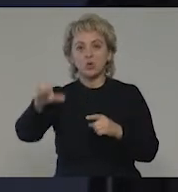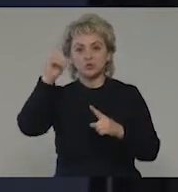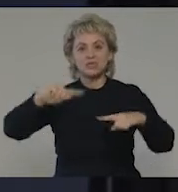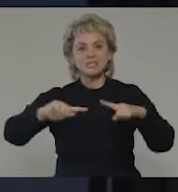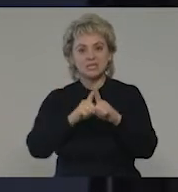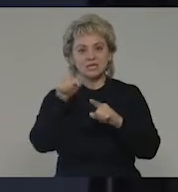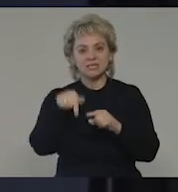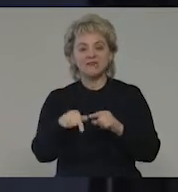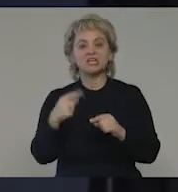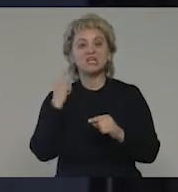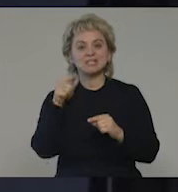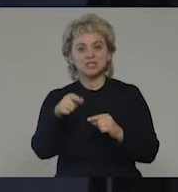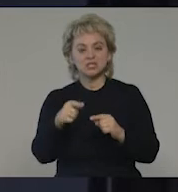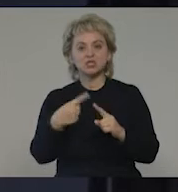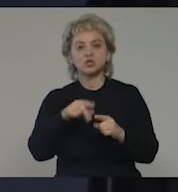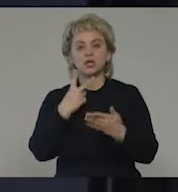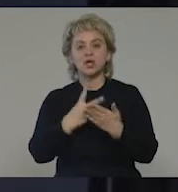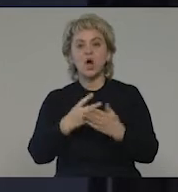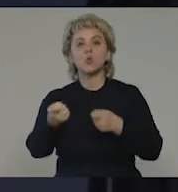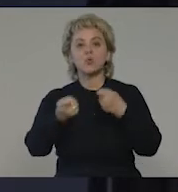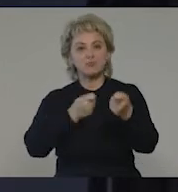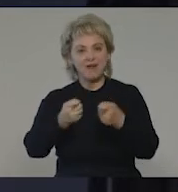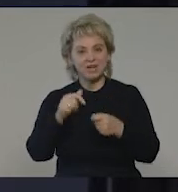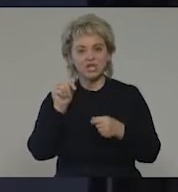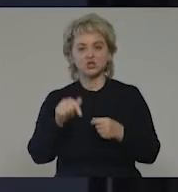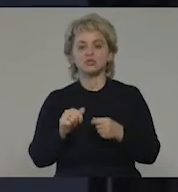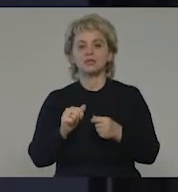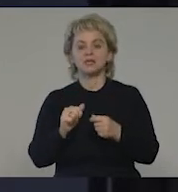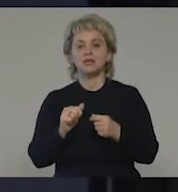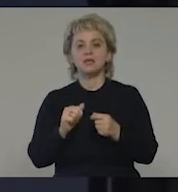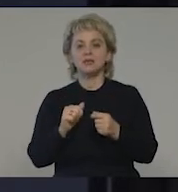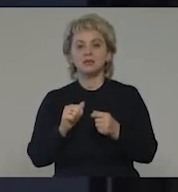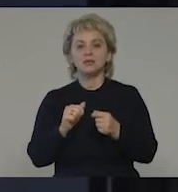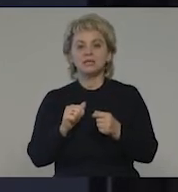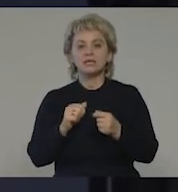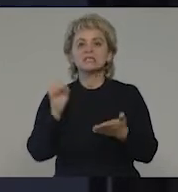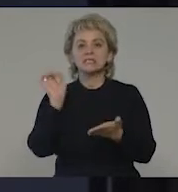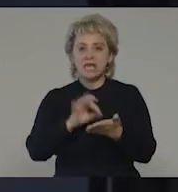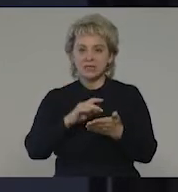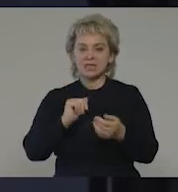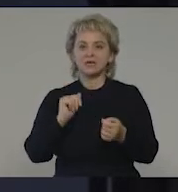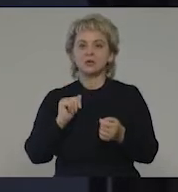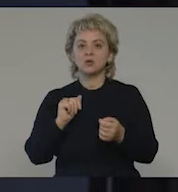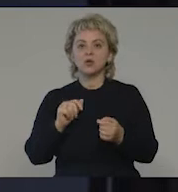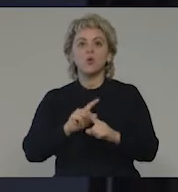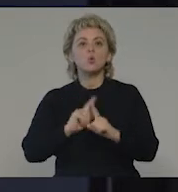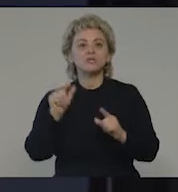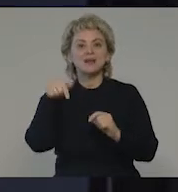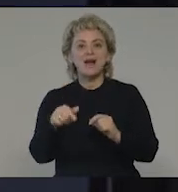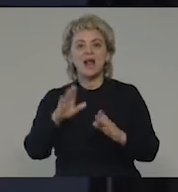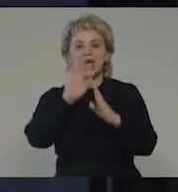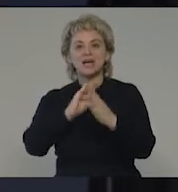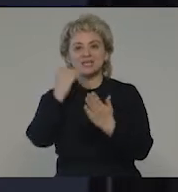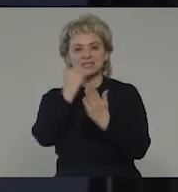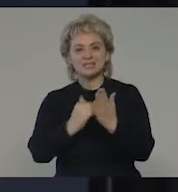научно-технологический, вы это слышали, политико-управленческий центр, уникальная